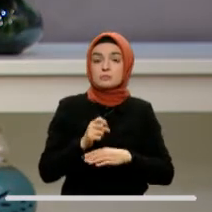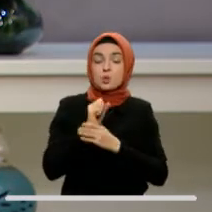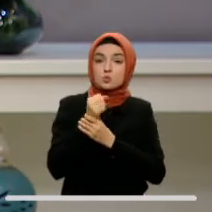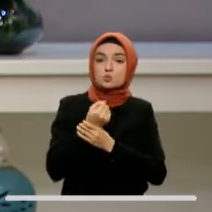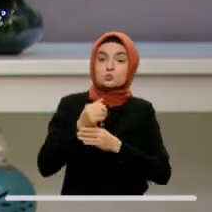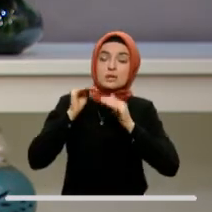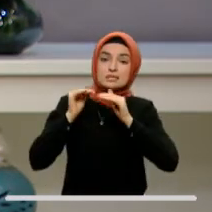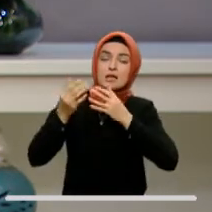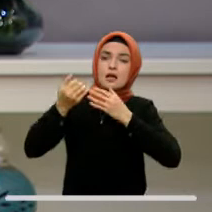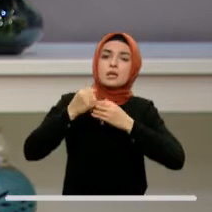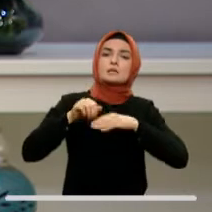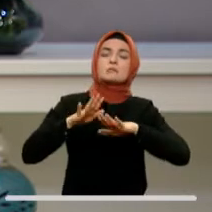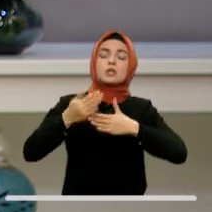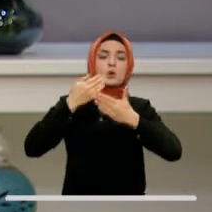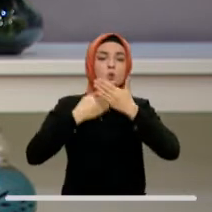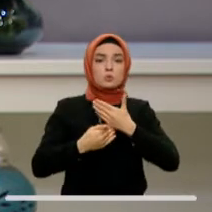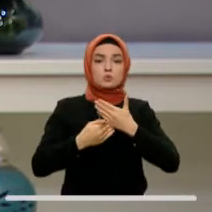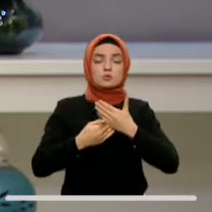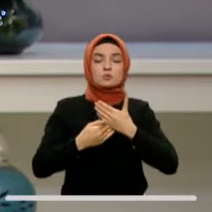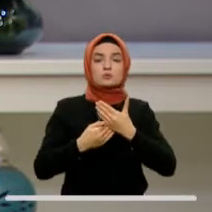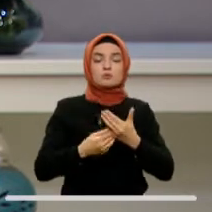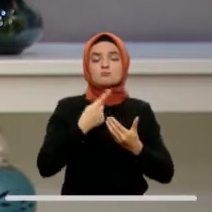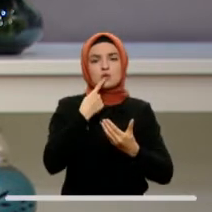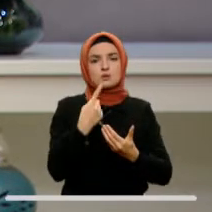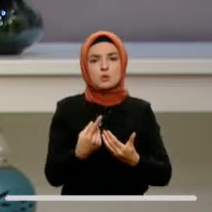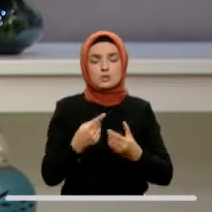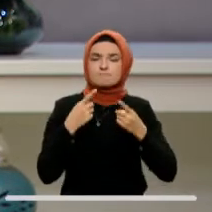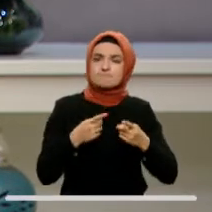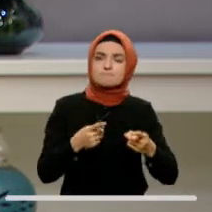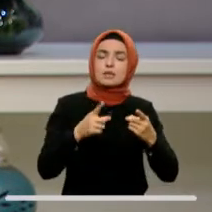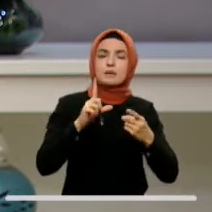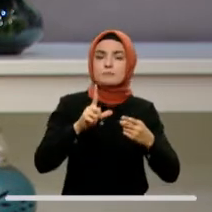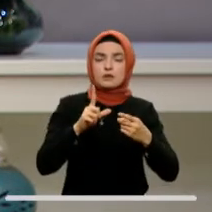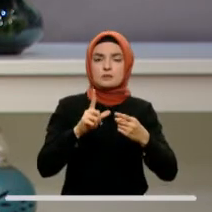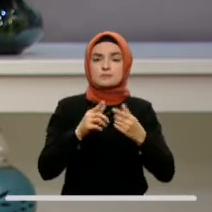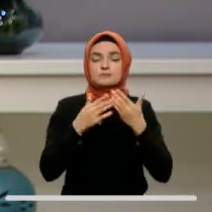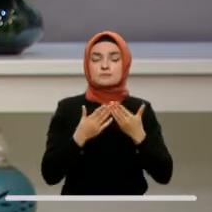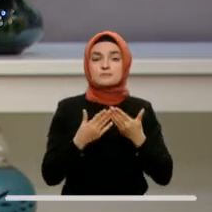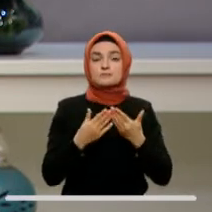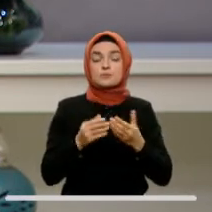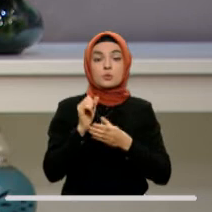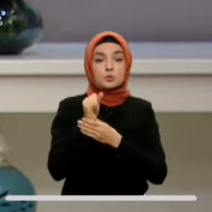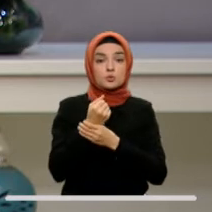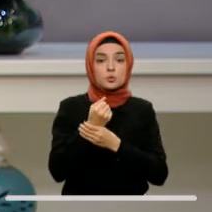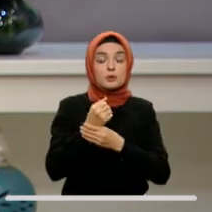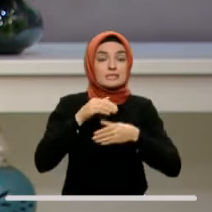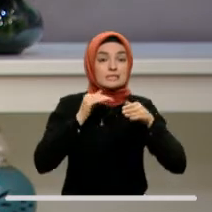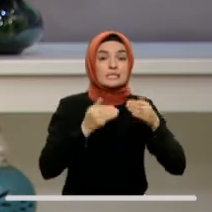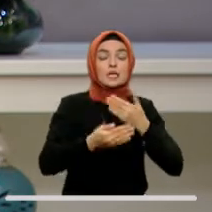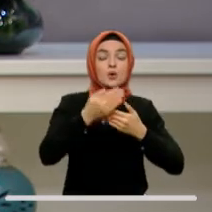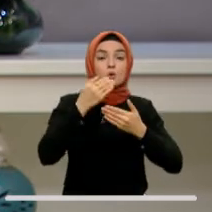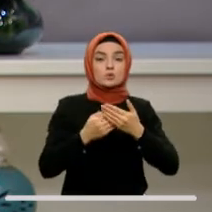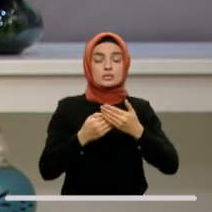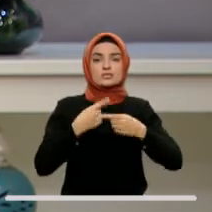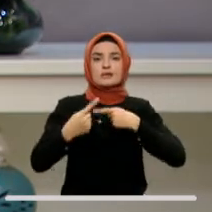almadan önce, gerek aldıktan sonra zaten belli şeyler zannediyorum söyleniyor. Takip edilmesi gerekenler, evet. Ne yapılacağı. Uzman desteği öncesi. Yani